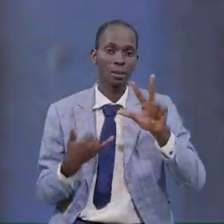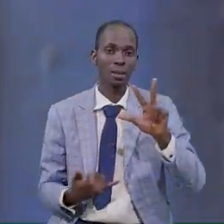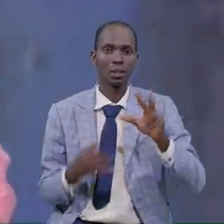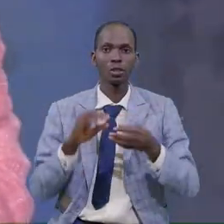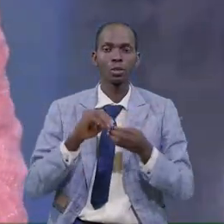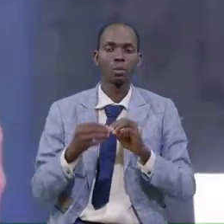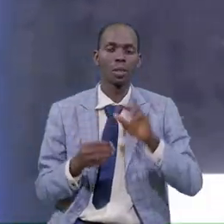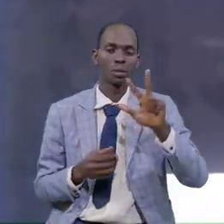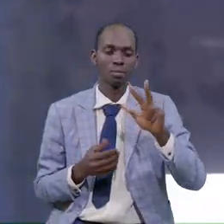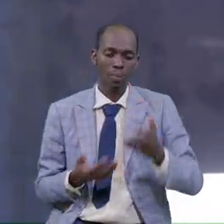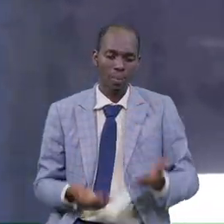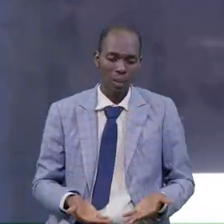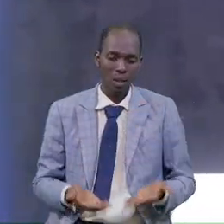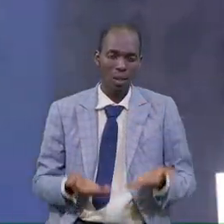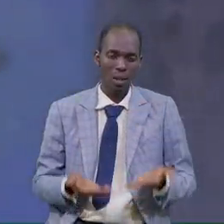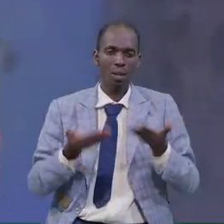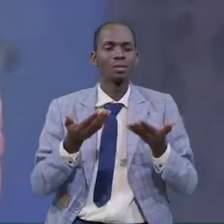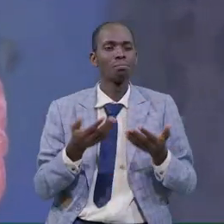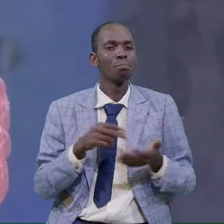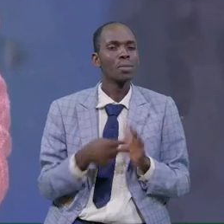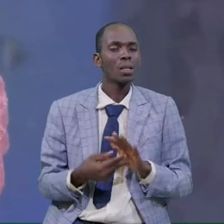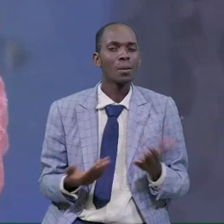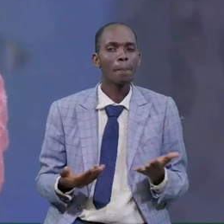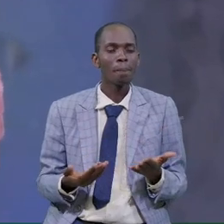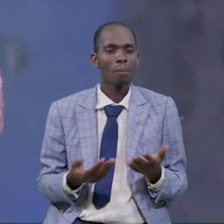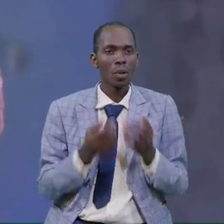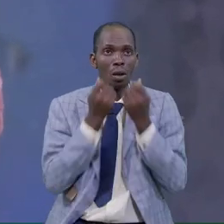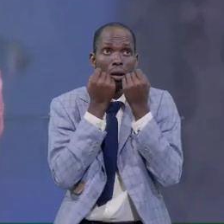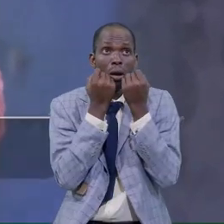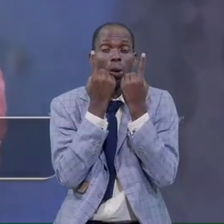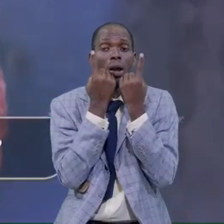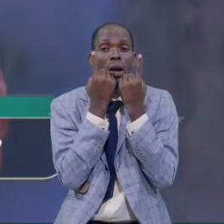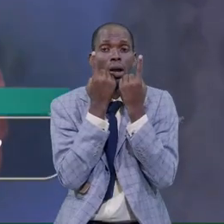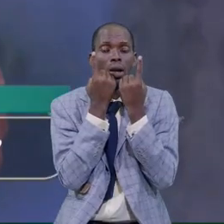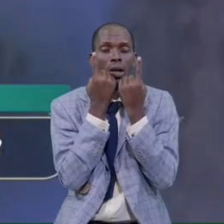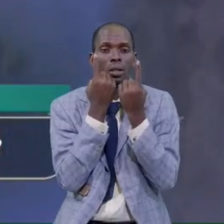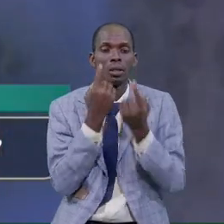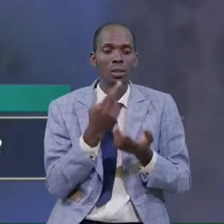point. Lève-toi, ça veut dire ici réveiller, juste,